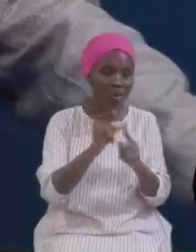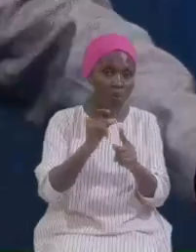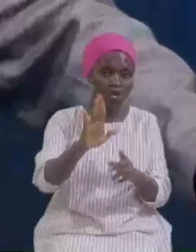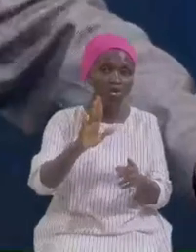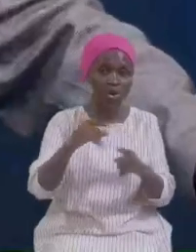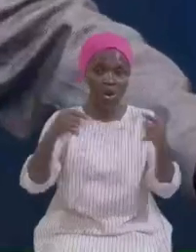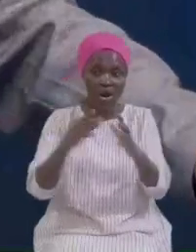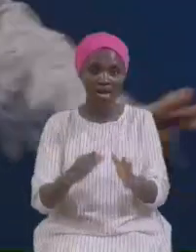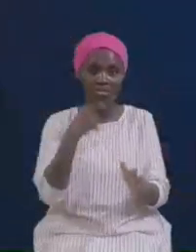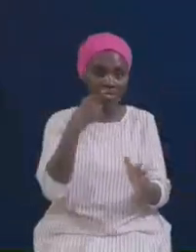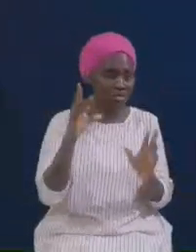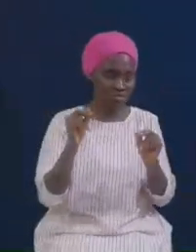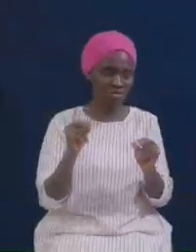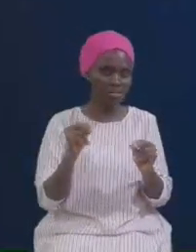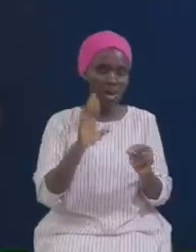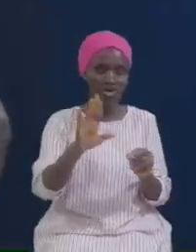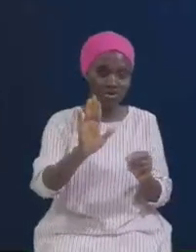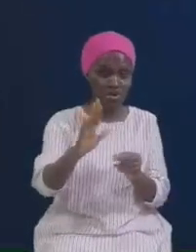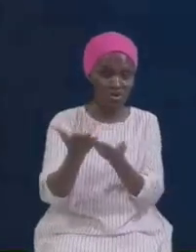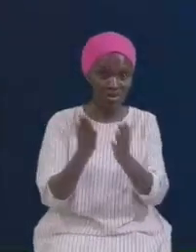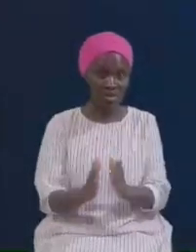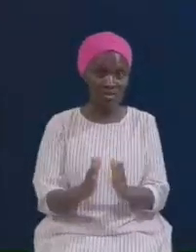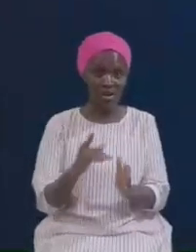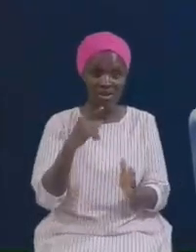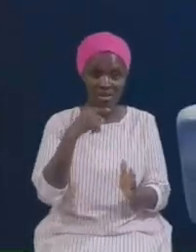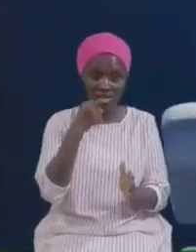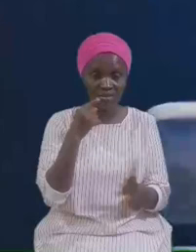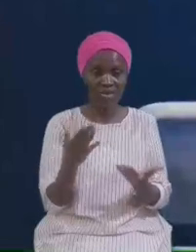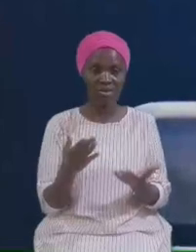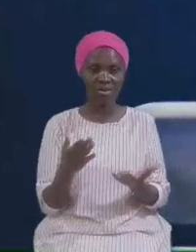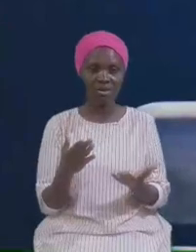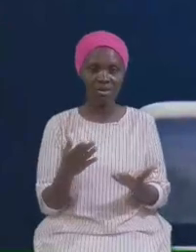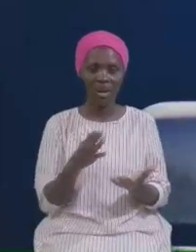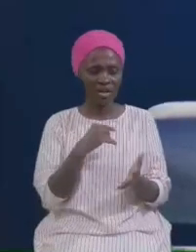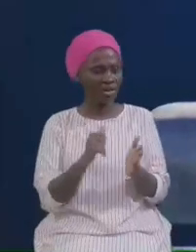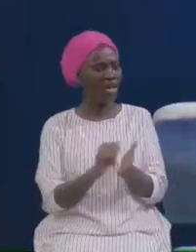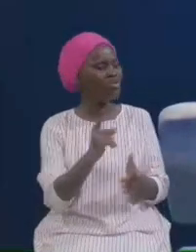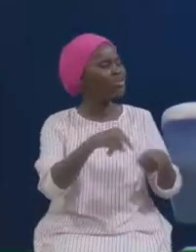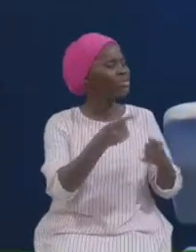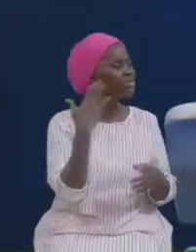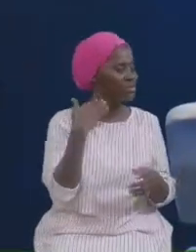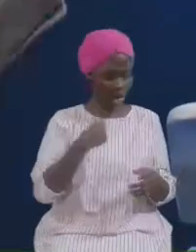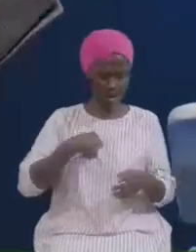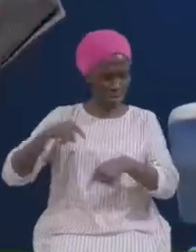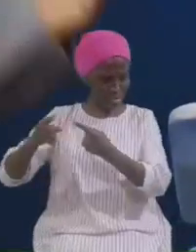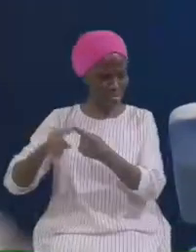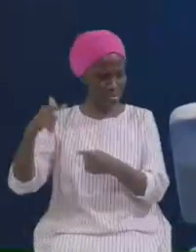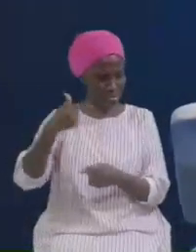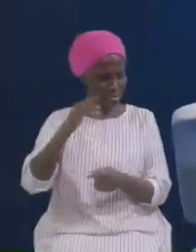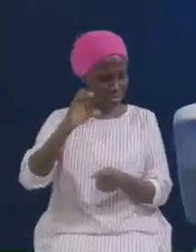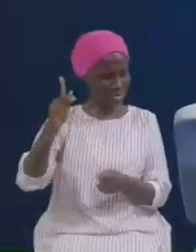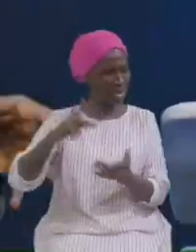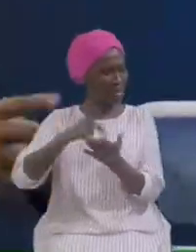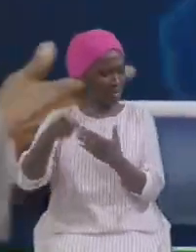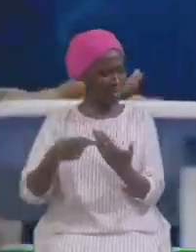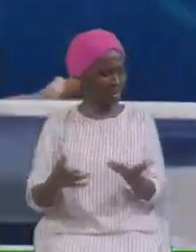tes ennemis, par les paroles des observateurs. Où est-ce que tu es allé? Je suis allé à la croisade. JCK. Où es-tu allé? Je suis